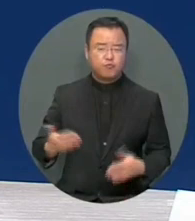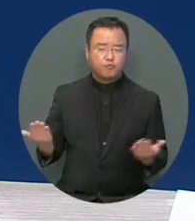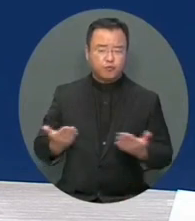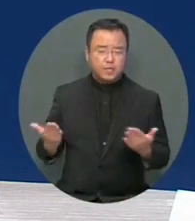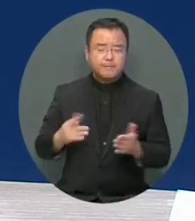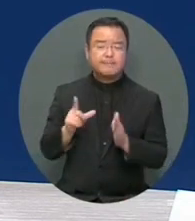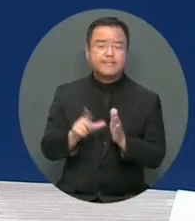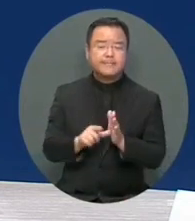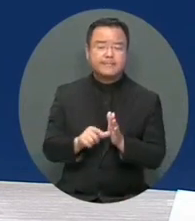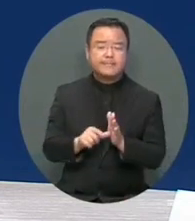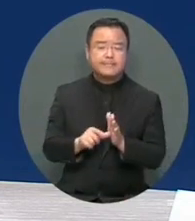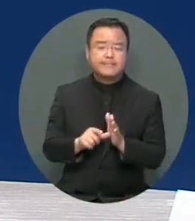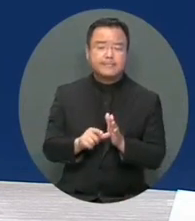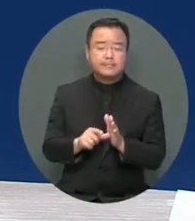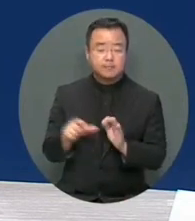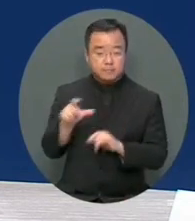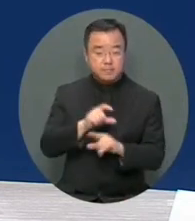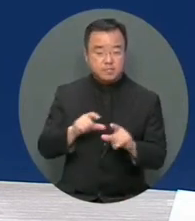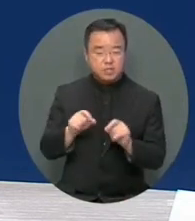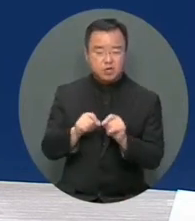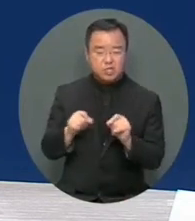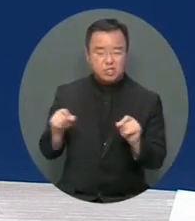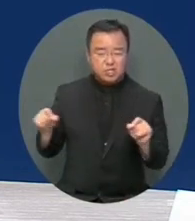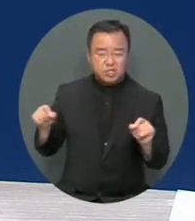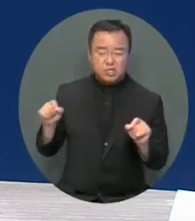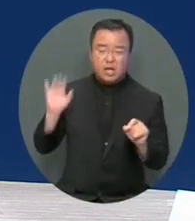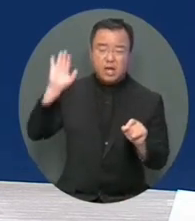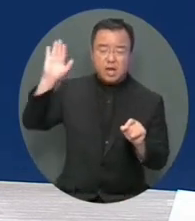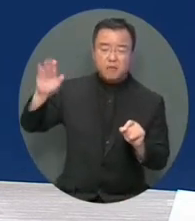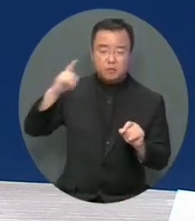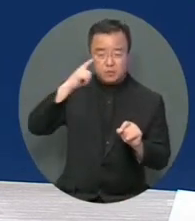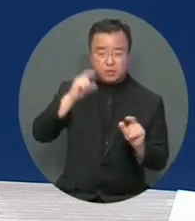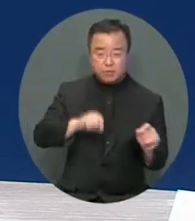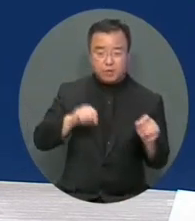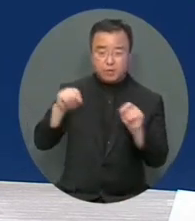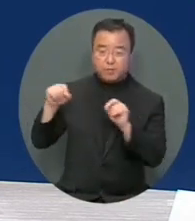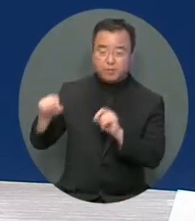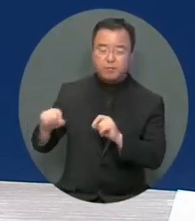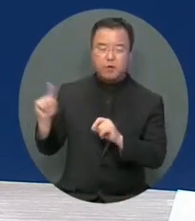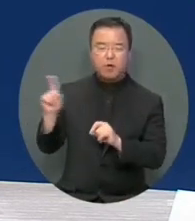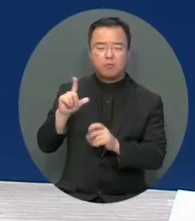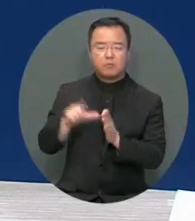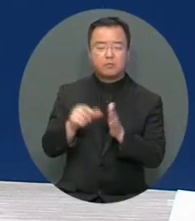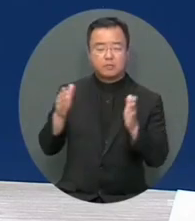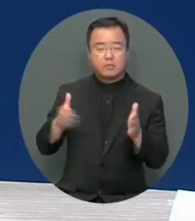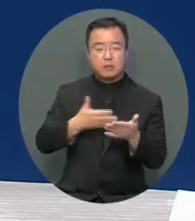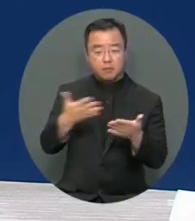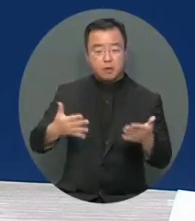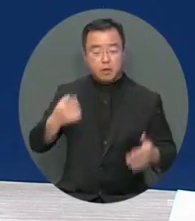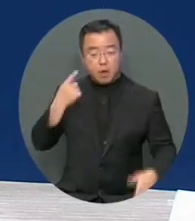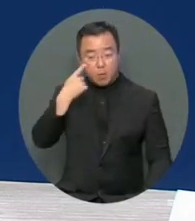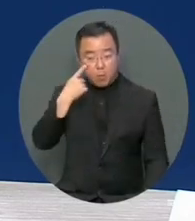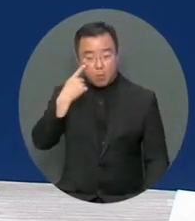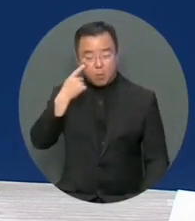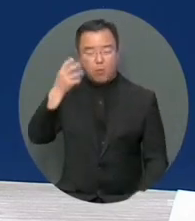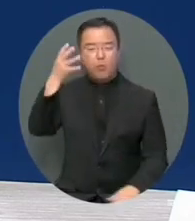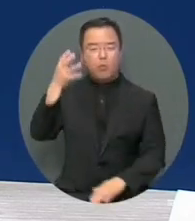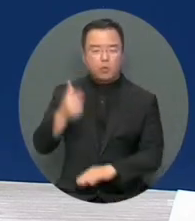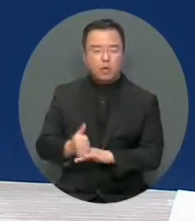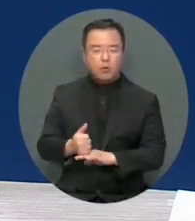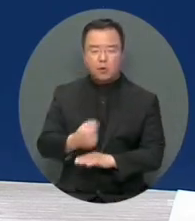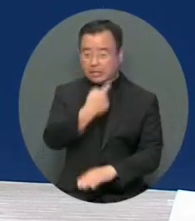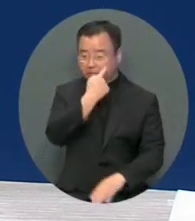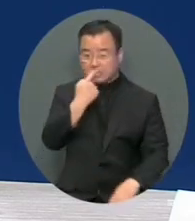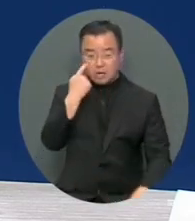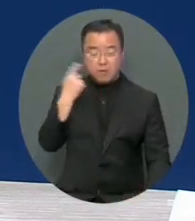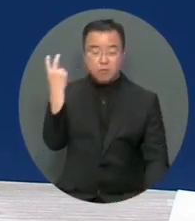시기를 좀 더 길게 잡고 일정 기간 방류하고 그 결과를 검증해보고